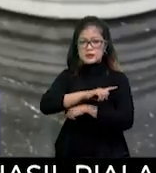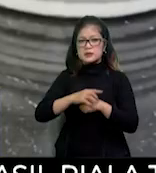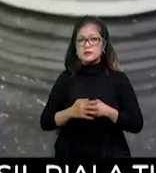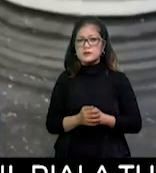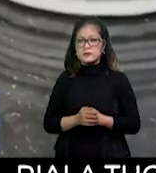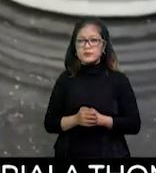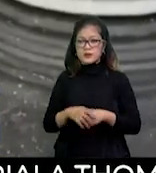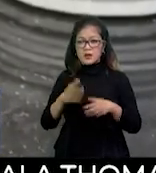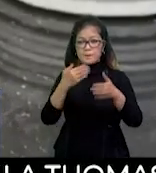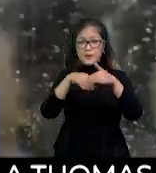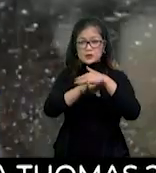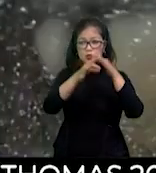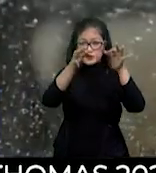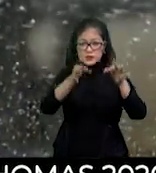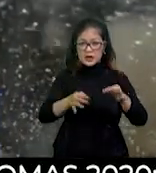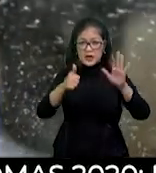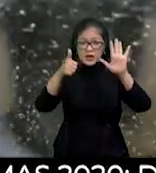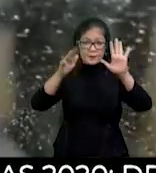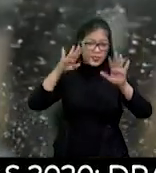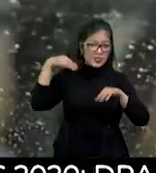penjara dan denda 60 miliar rupiah.